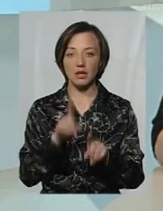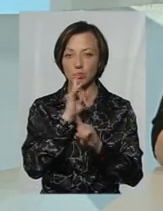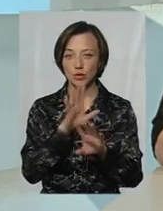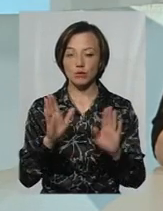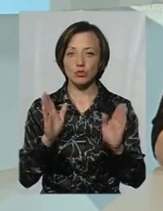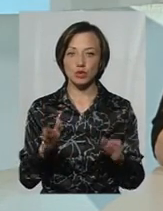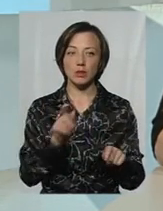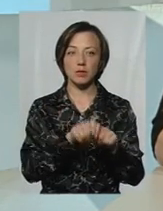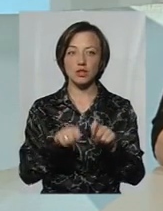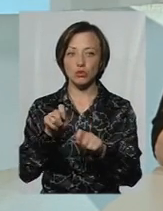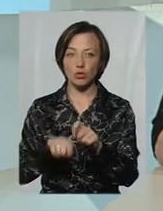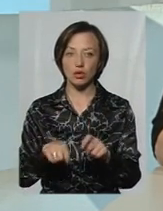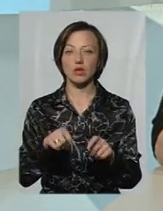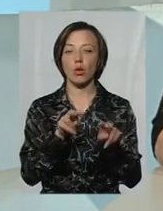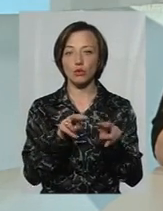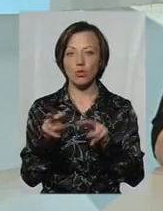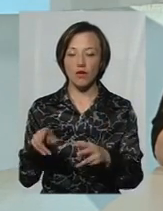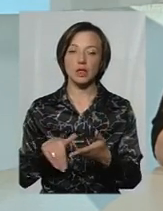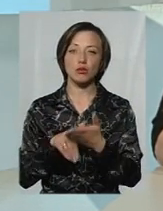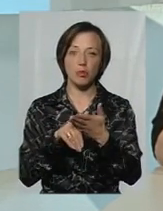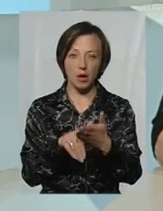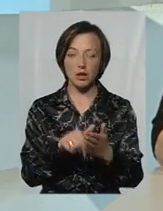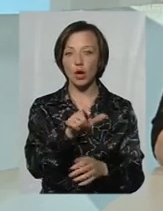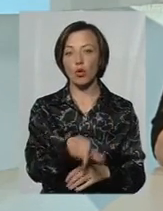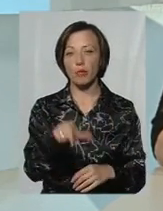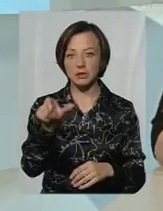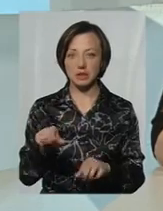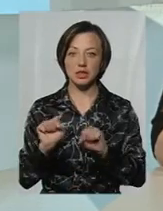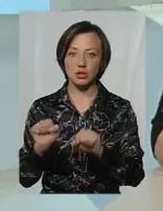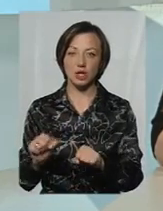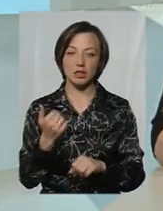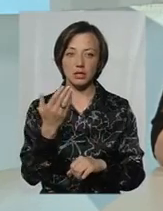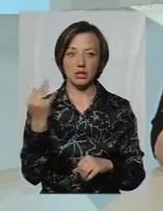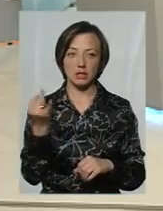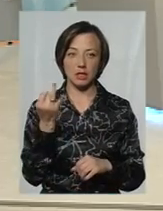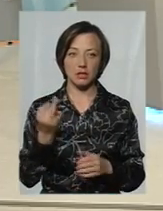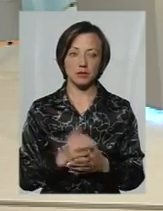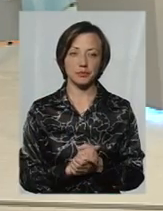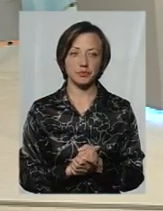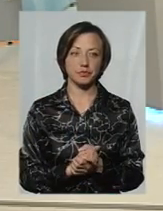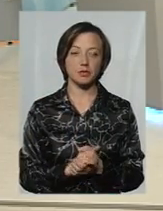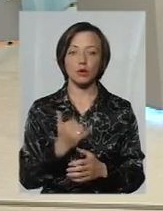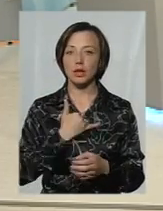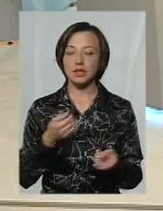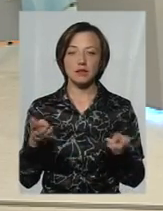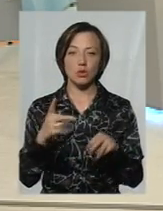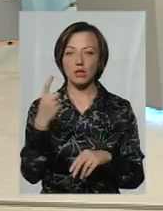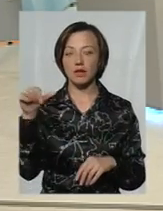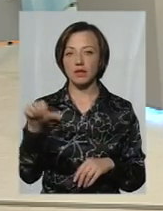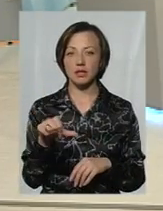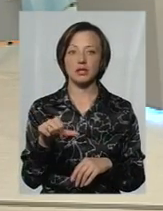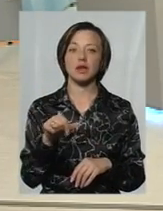ми будемо відслідковувати, контролювати і допомагати громадянам захищати їхні інтереси. Нас залишається буквально хвилина.